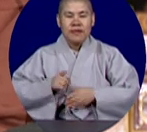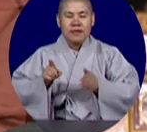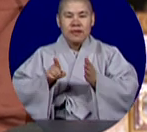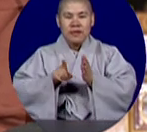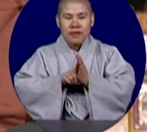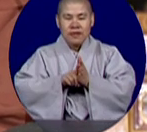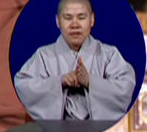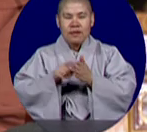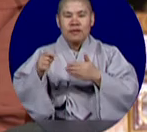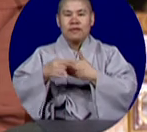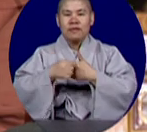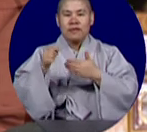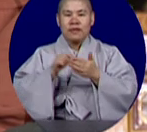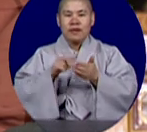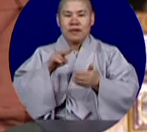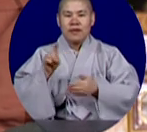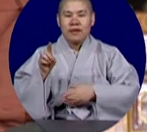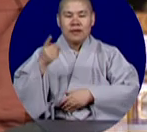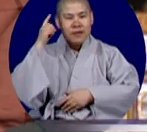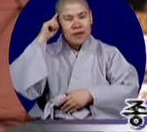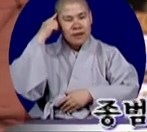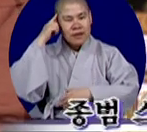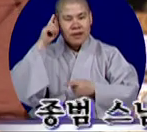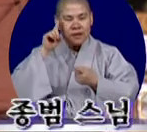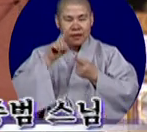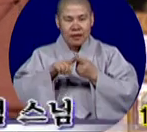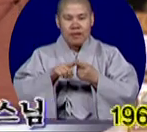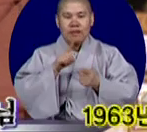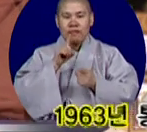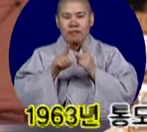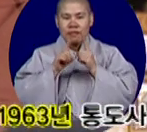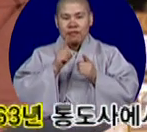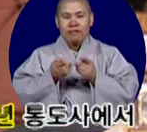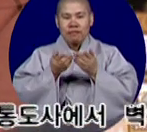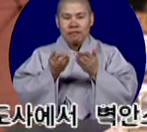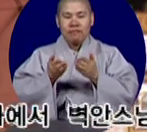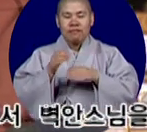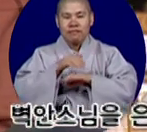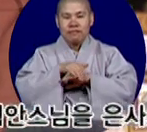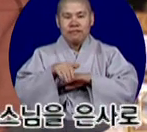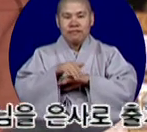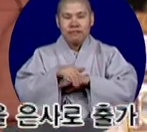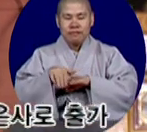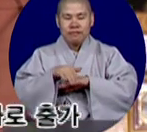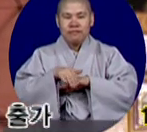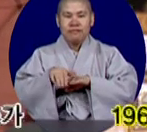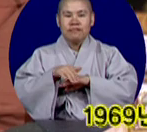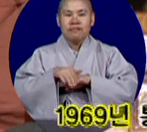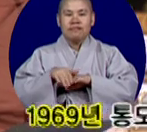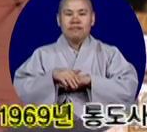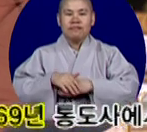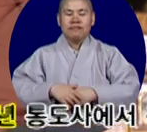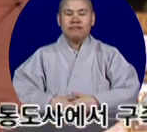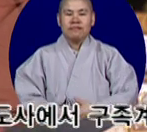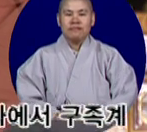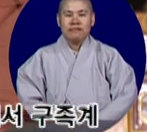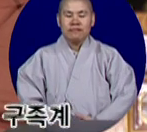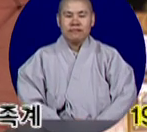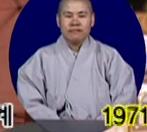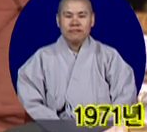신심과 사량, 사량은 생각입니다. 이런 제목으로